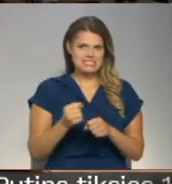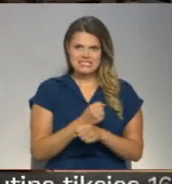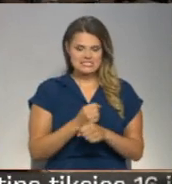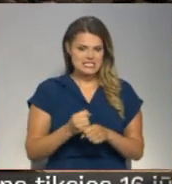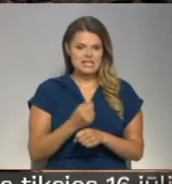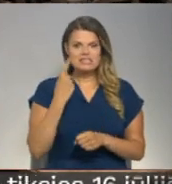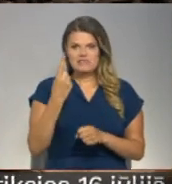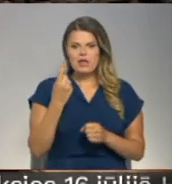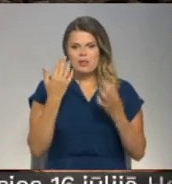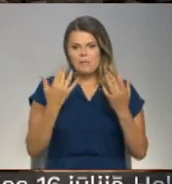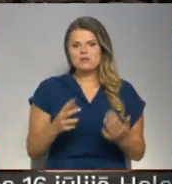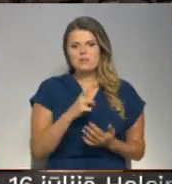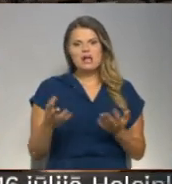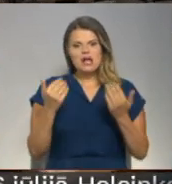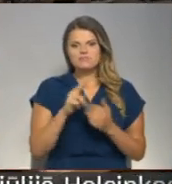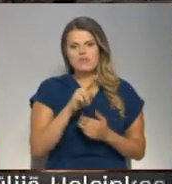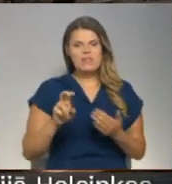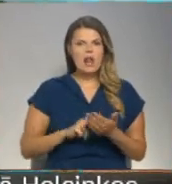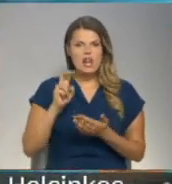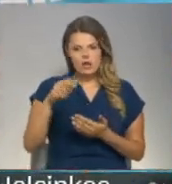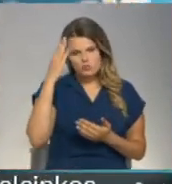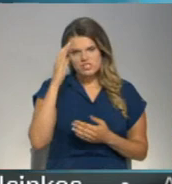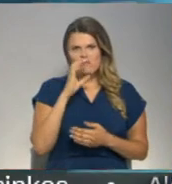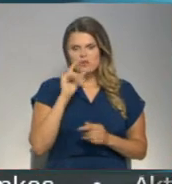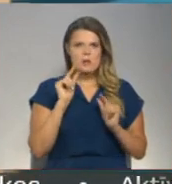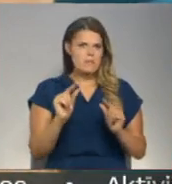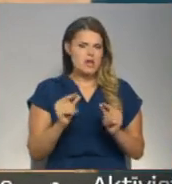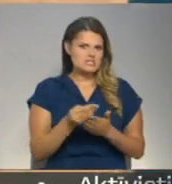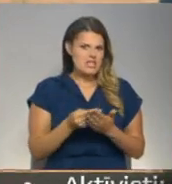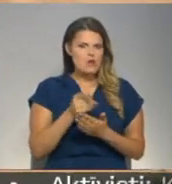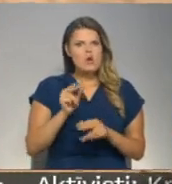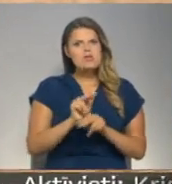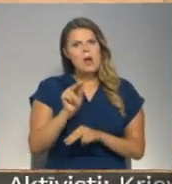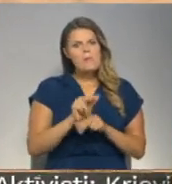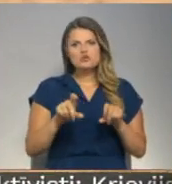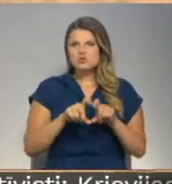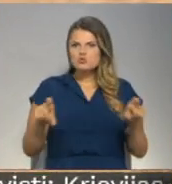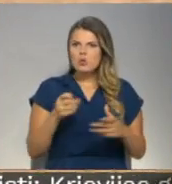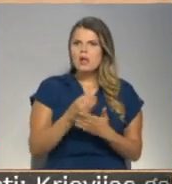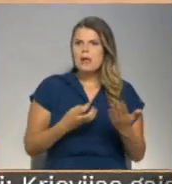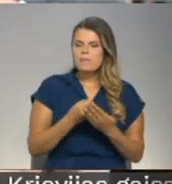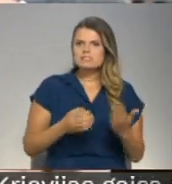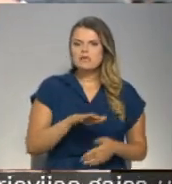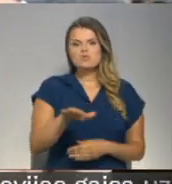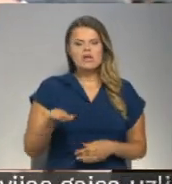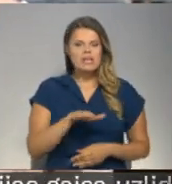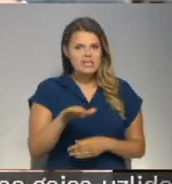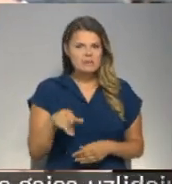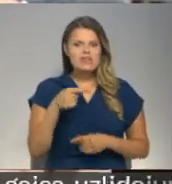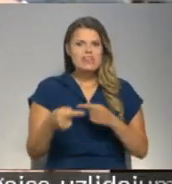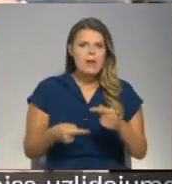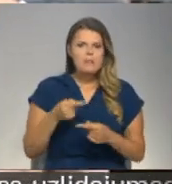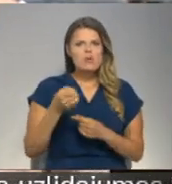Vienai kampaņai, kas aicina nelikt uz galvas ūdenī, jēgas maz. To būtu jāmāca skolā un jāskaidro ģimenē. Tā ir